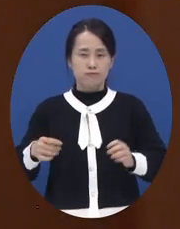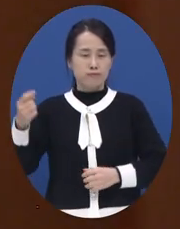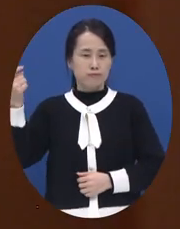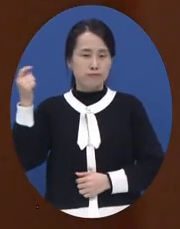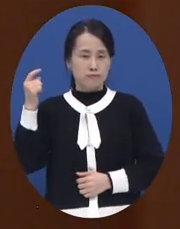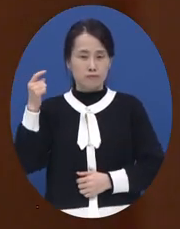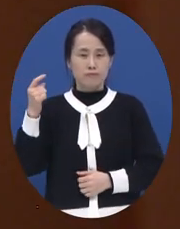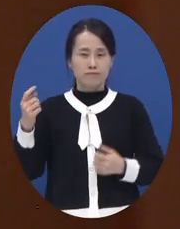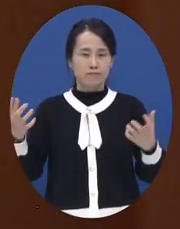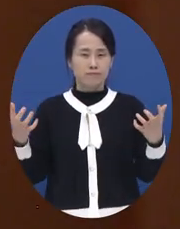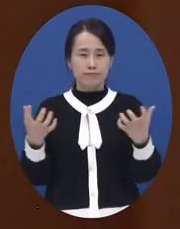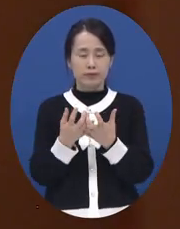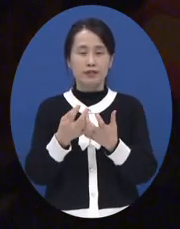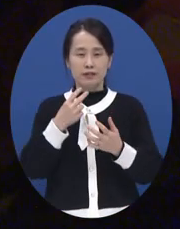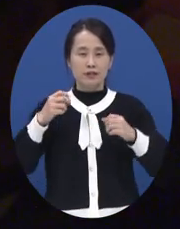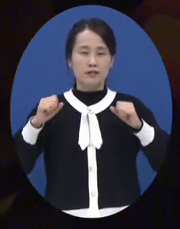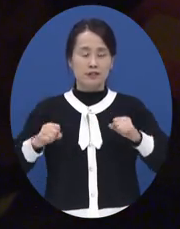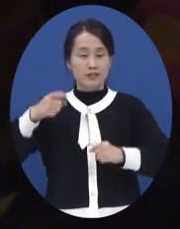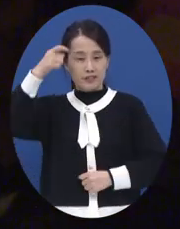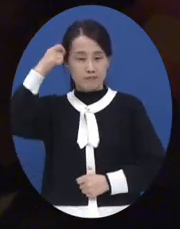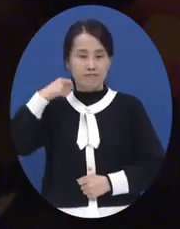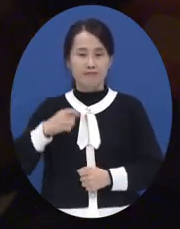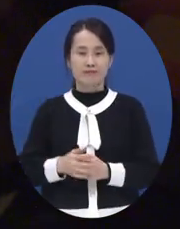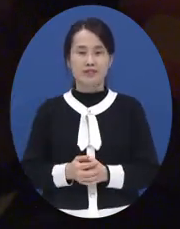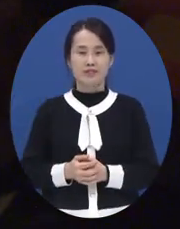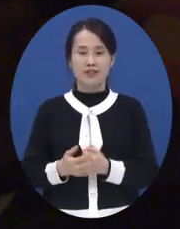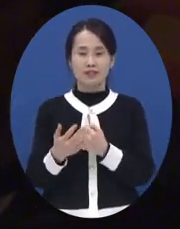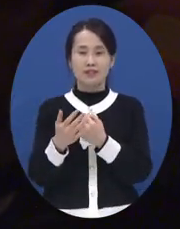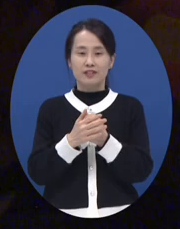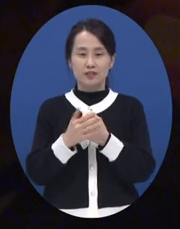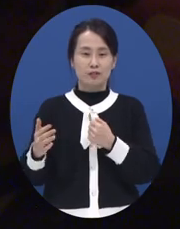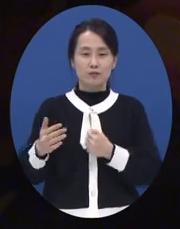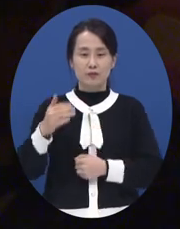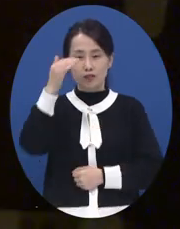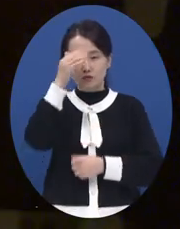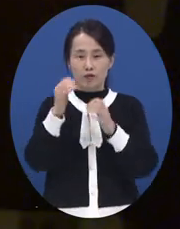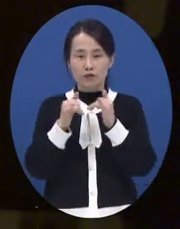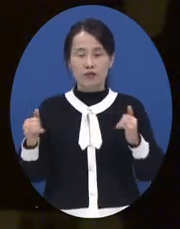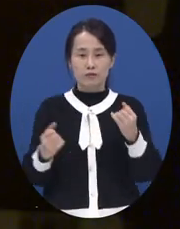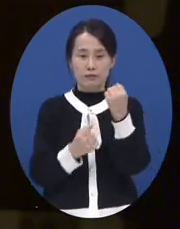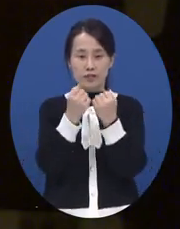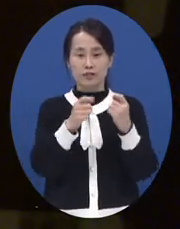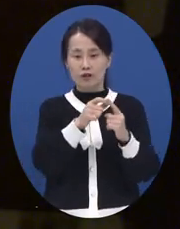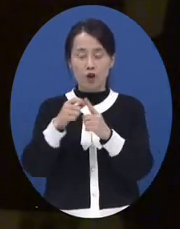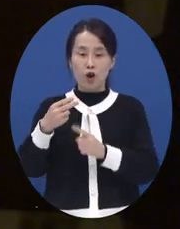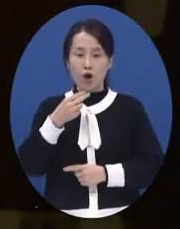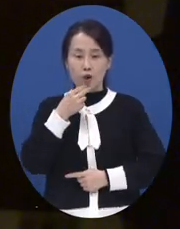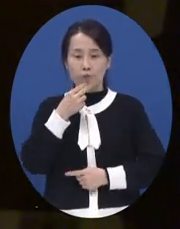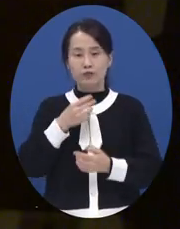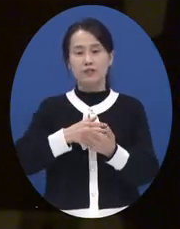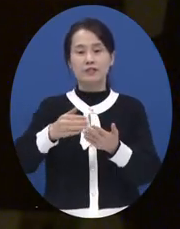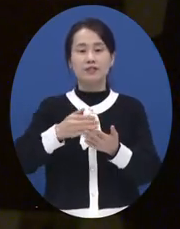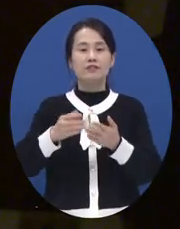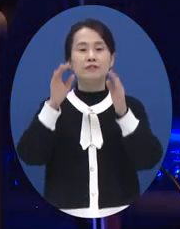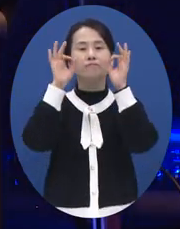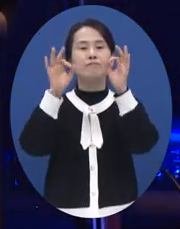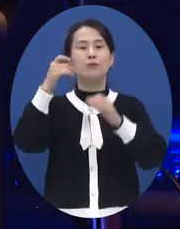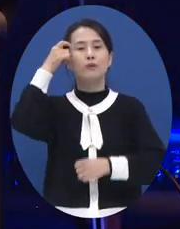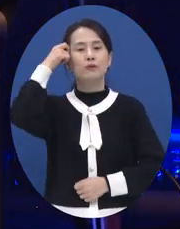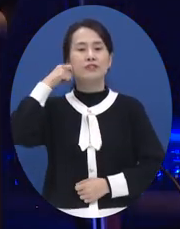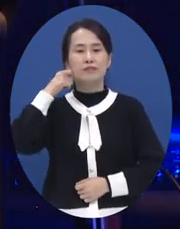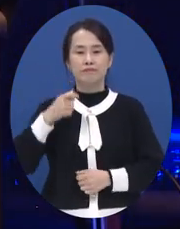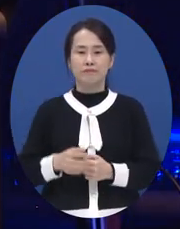효과음이 전해집니다 덕분에 관객들은 해설 없이도 동화 속 한 장면이 감은 눈앞에 그려집니다